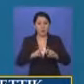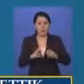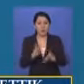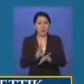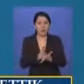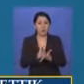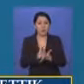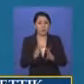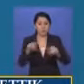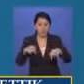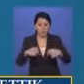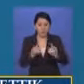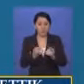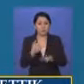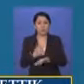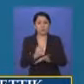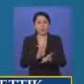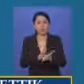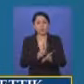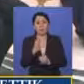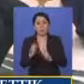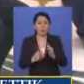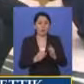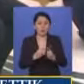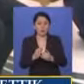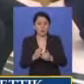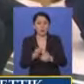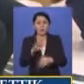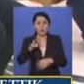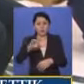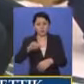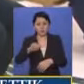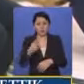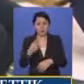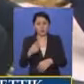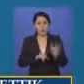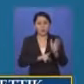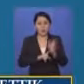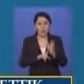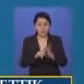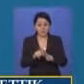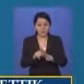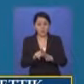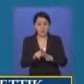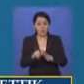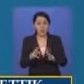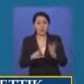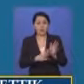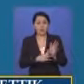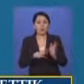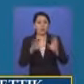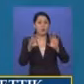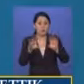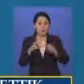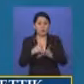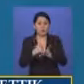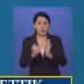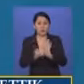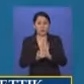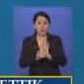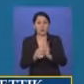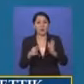саяси жаңғырудың негізгі бағыттары талқыланды. Ұлттық кеңестің бастамасымен 9 заң қабылданды.